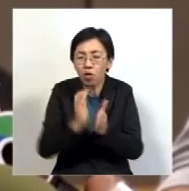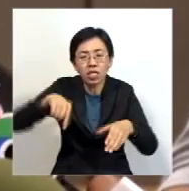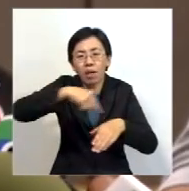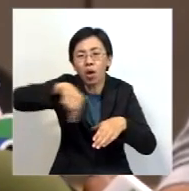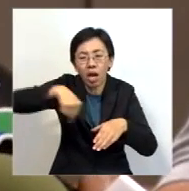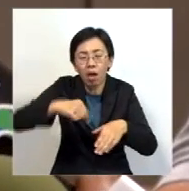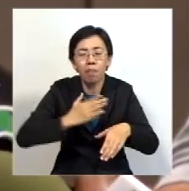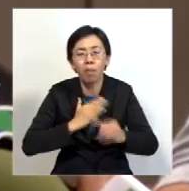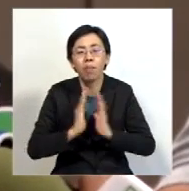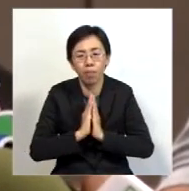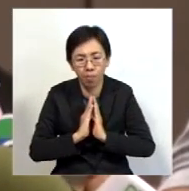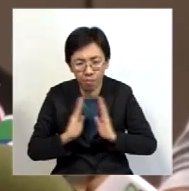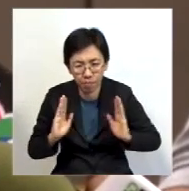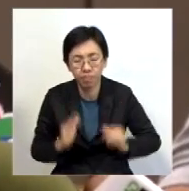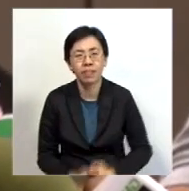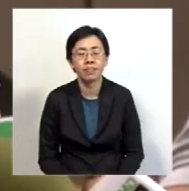ขอบคุณมากๆเลย